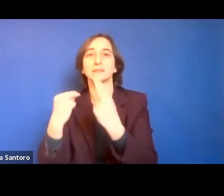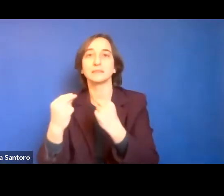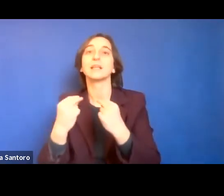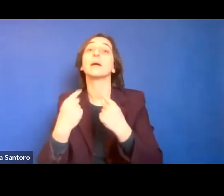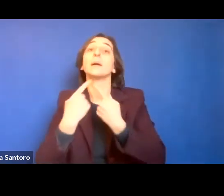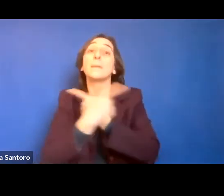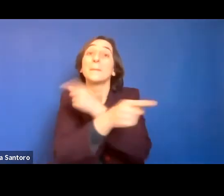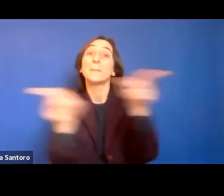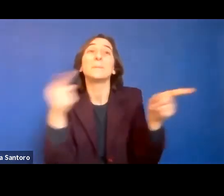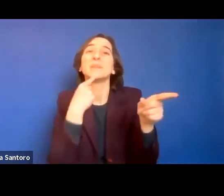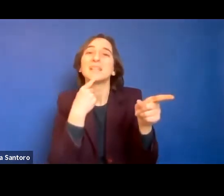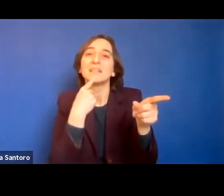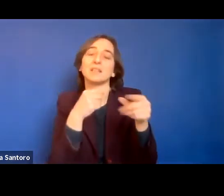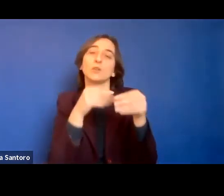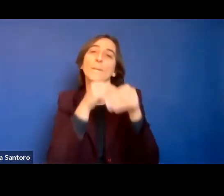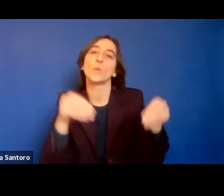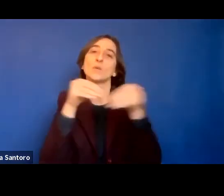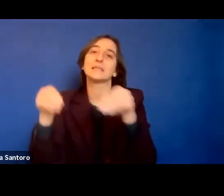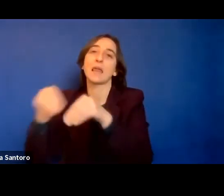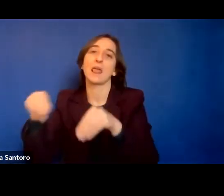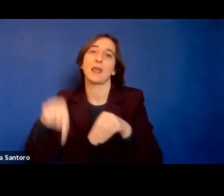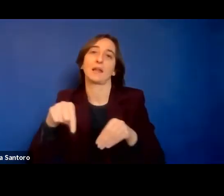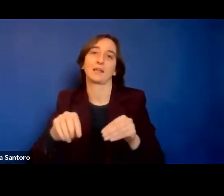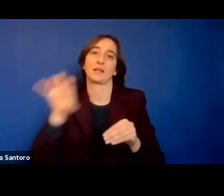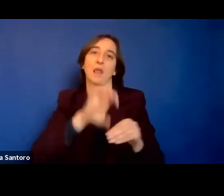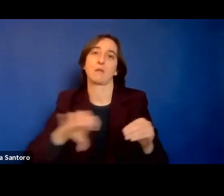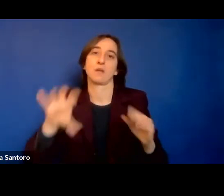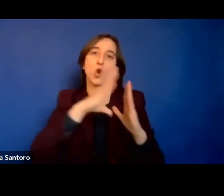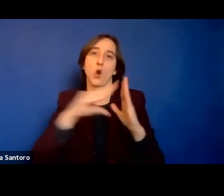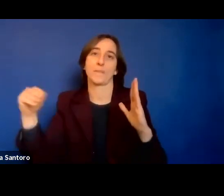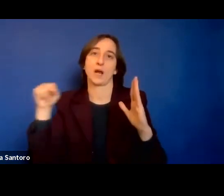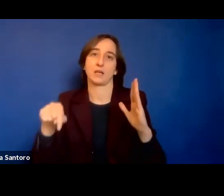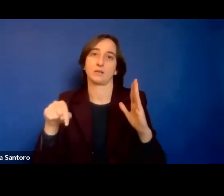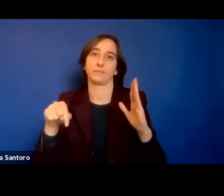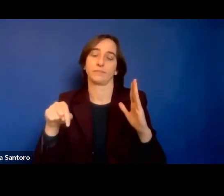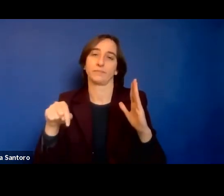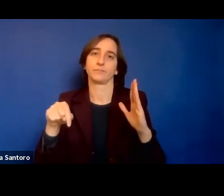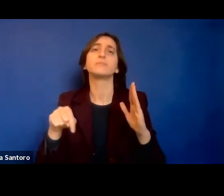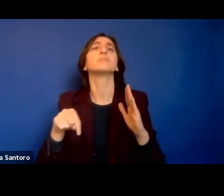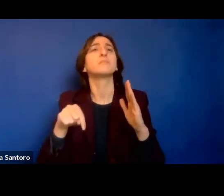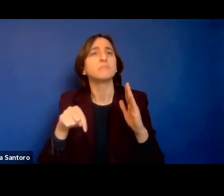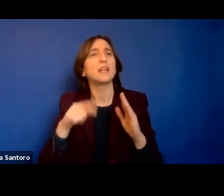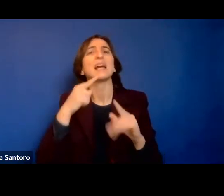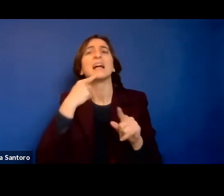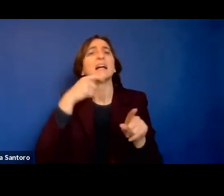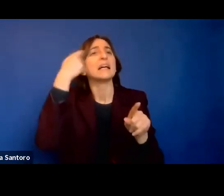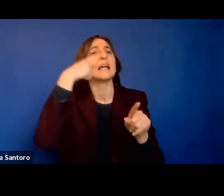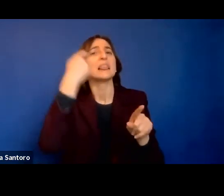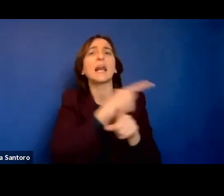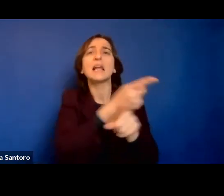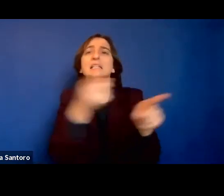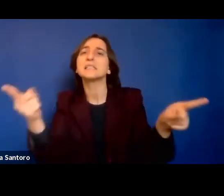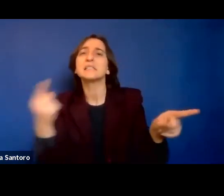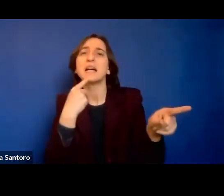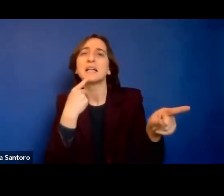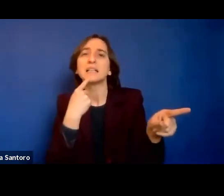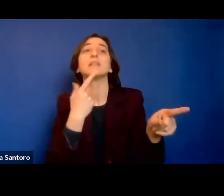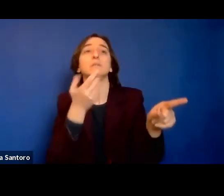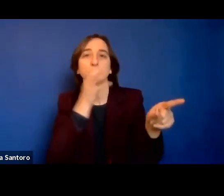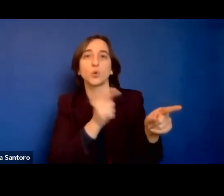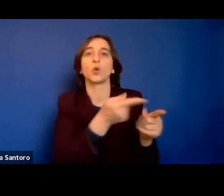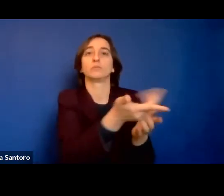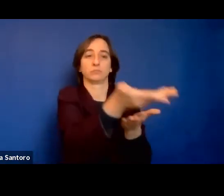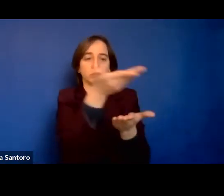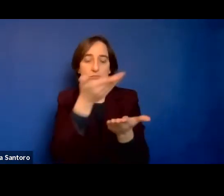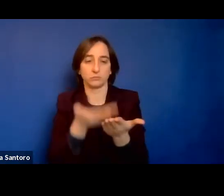emiliano-romagnolo. È una manifestazione di interesse con cui i musei possono partecipare e